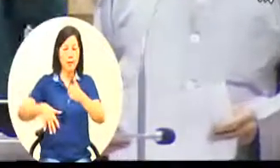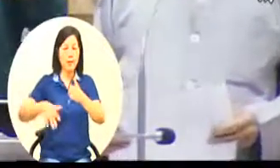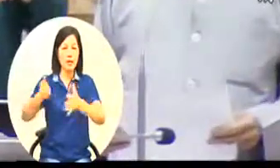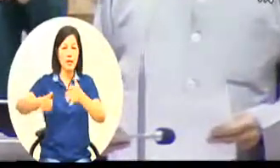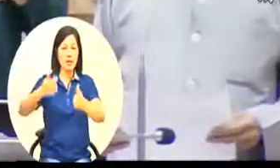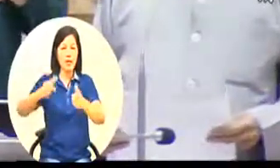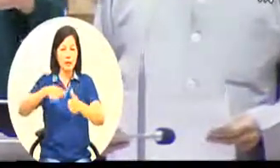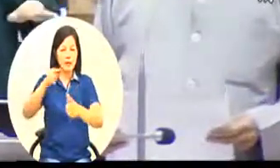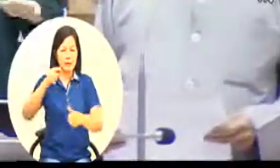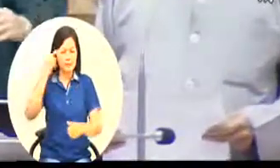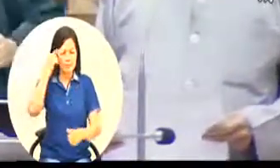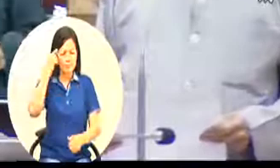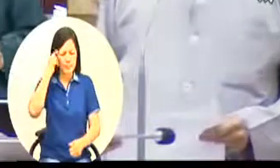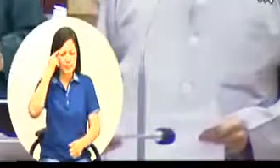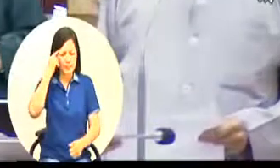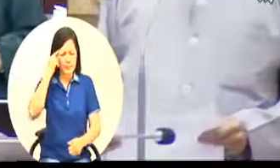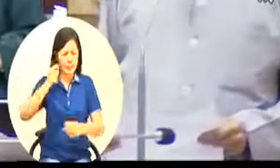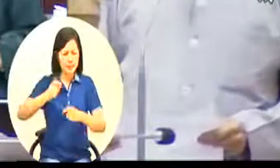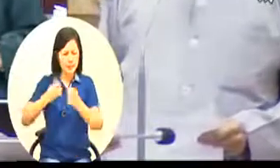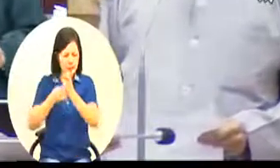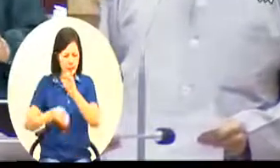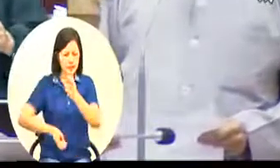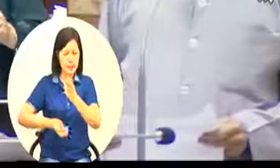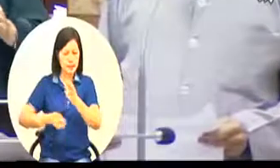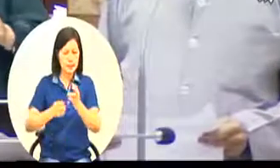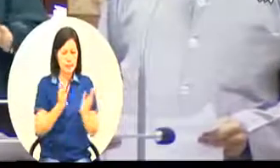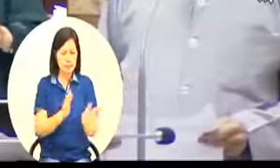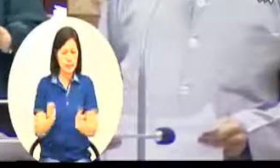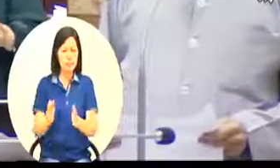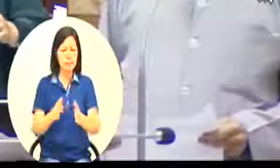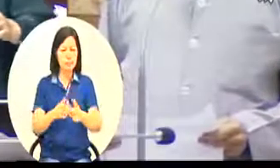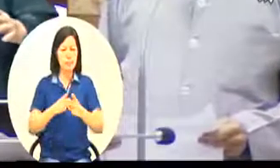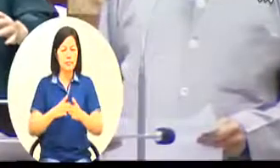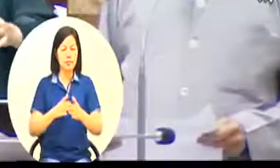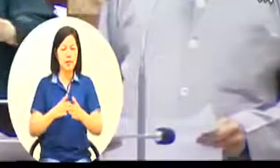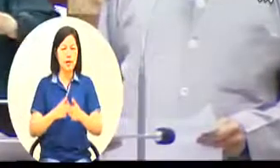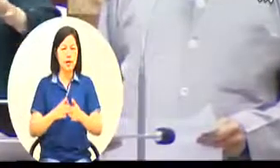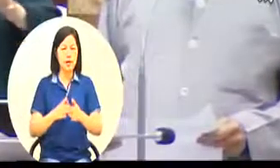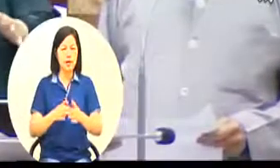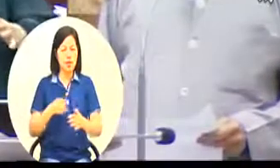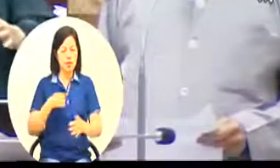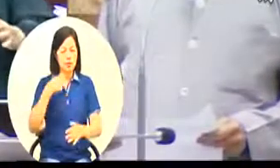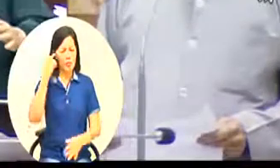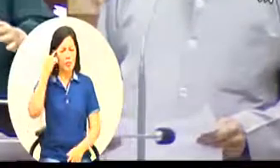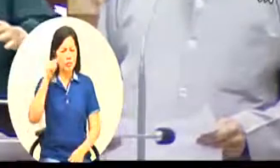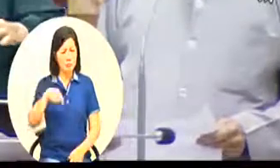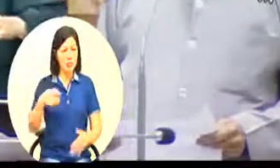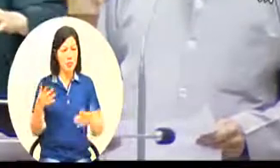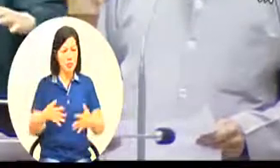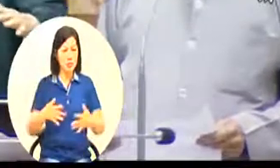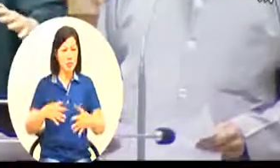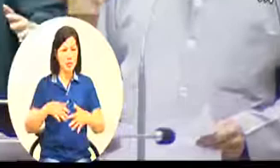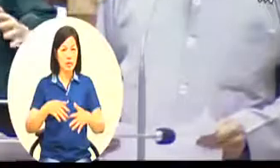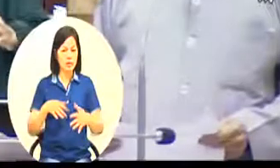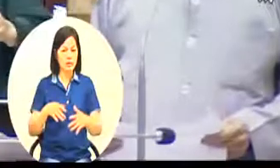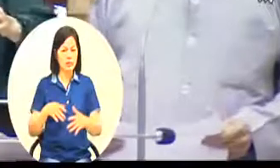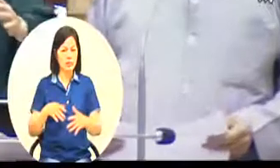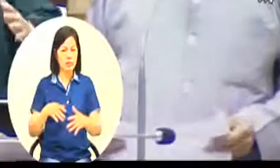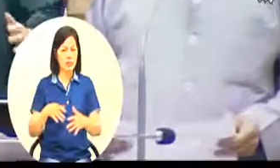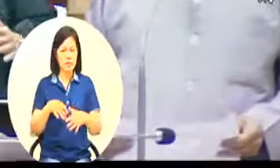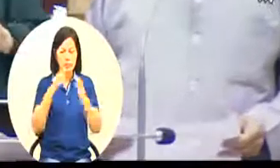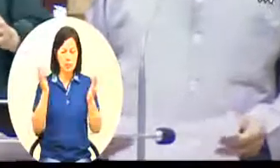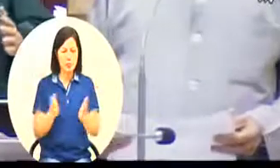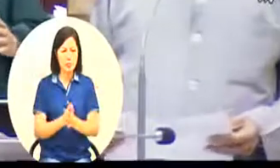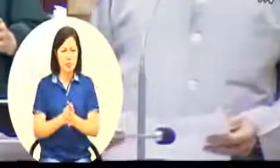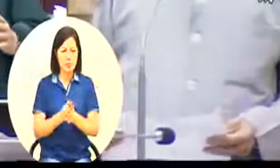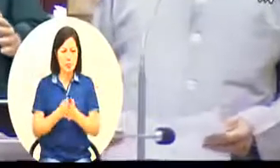有智慧去处理这个问题。吼，啊，我会感觉讲，莫讲这个问题吼，一直是伫咱